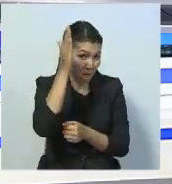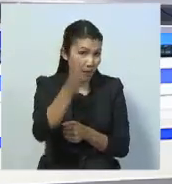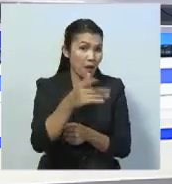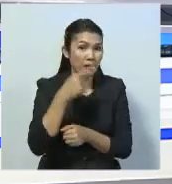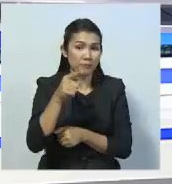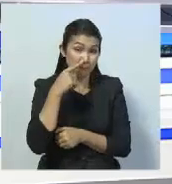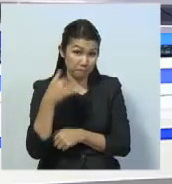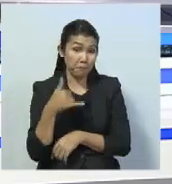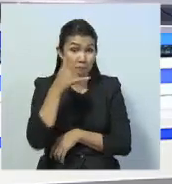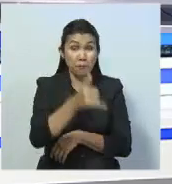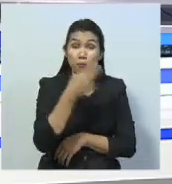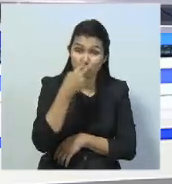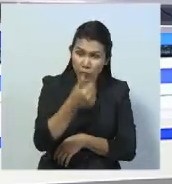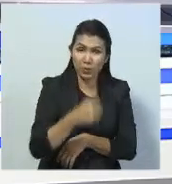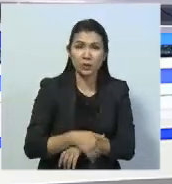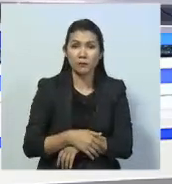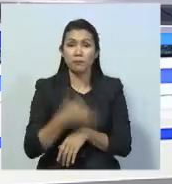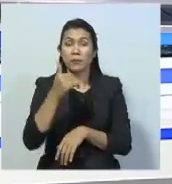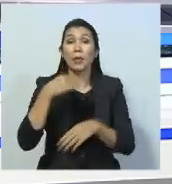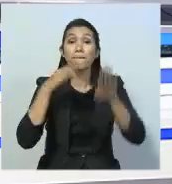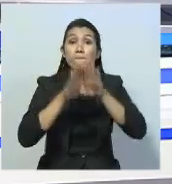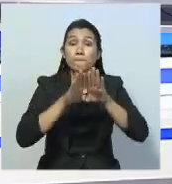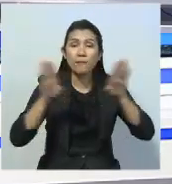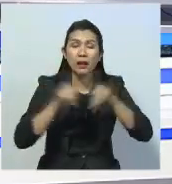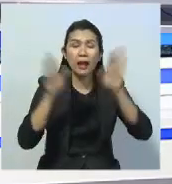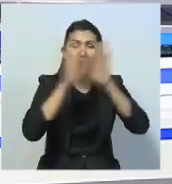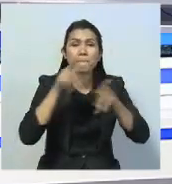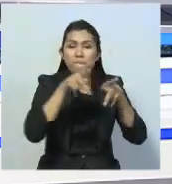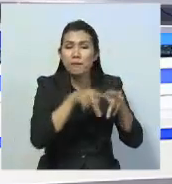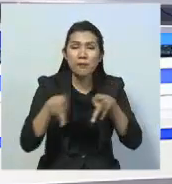รก็ไปได้นะ ใช่ค่ะเพราะว่าเขาบอกว่าอาจจะเปิดเป็นในส่วนของพิพิ